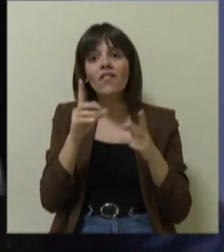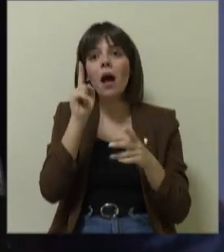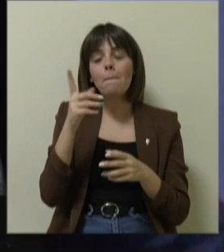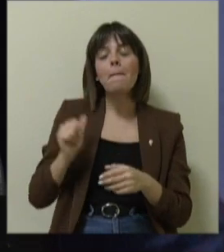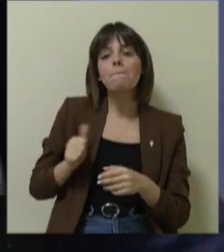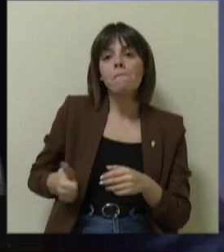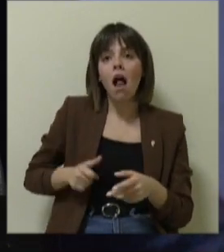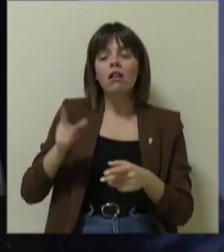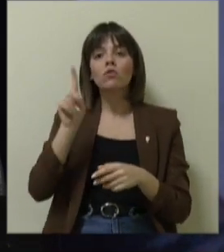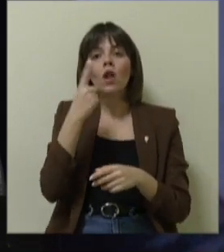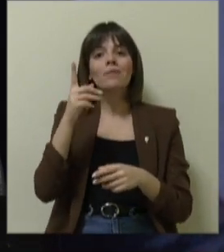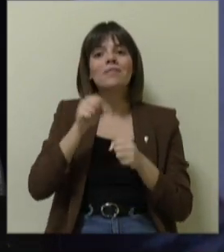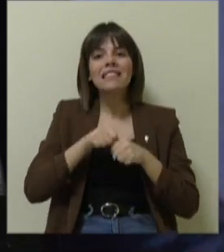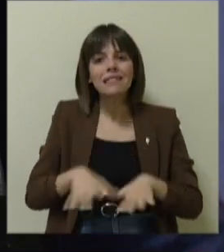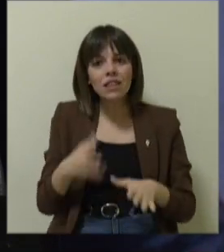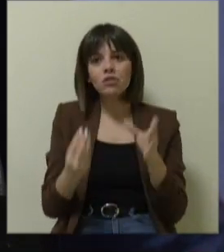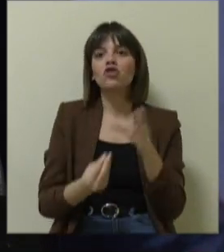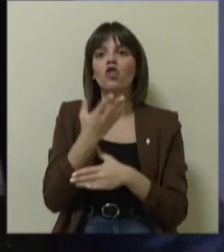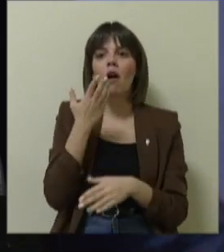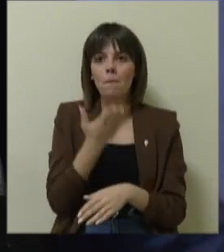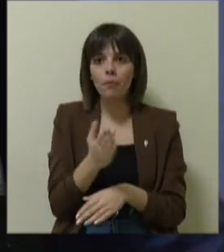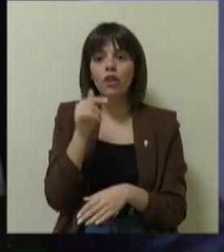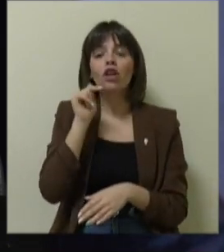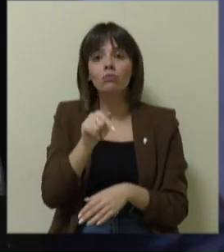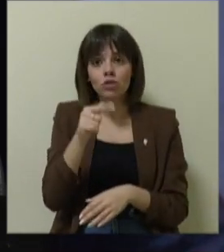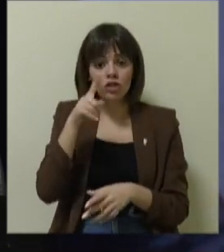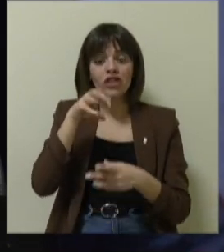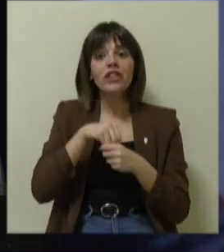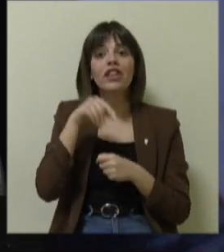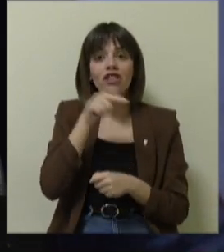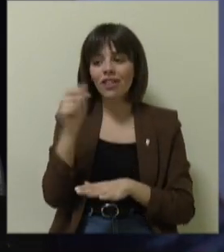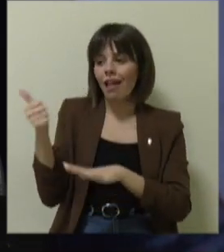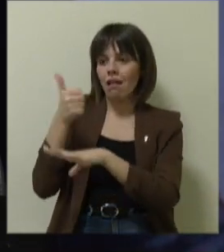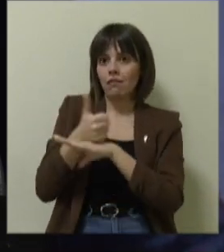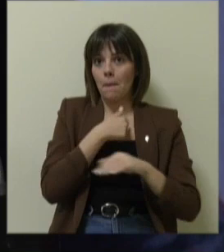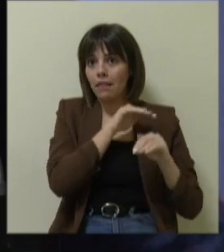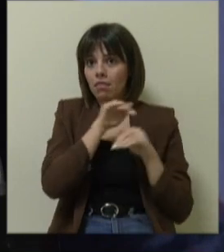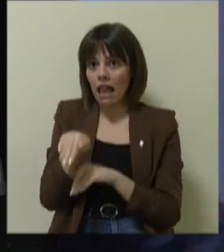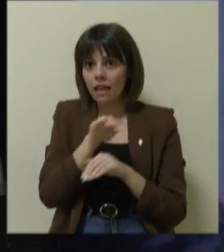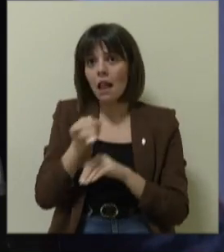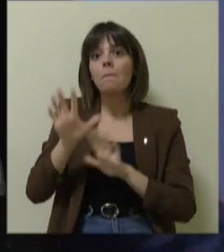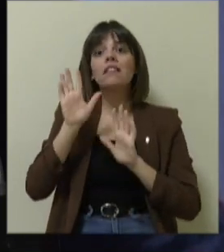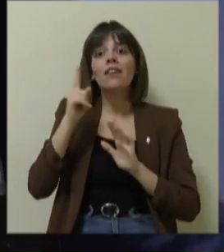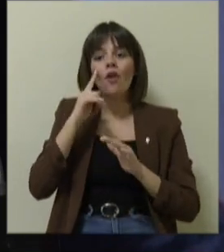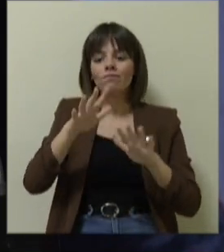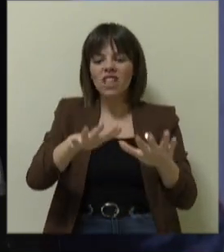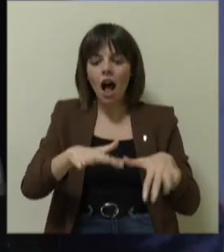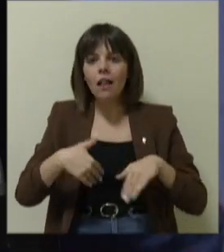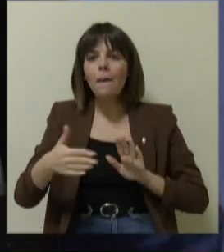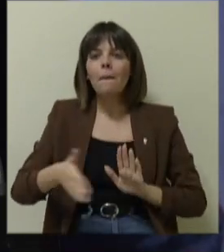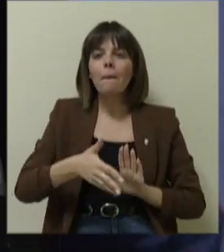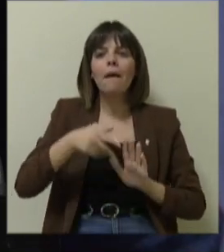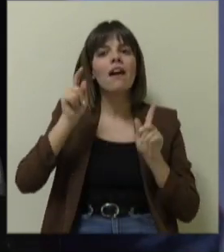mali yönetim sistemi tesis etmektir. Bu çerçevede iktidara gelir gelmez halının altına